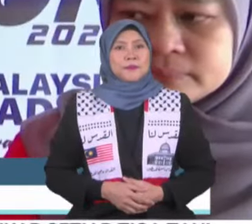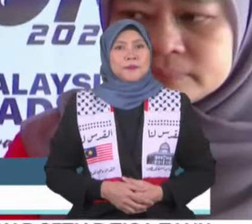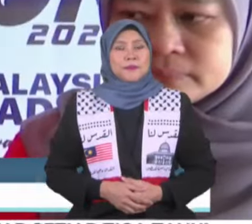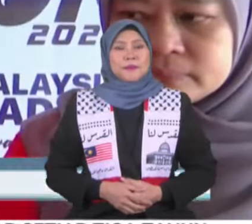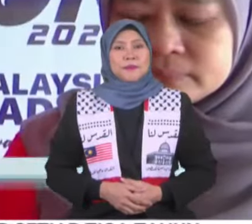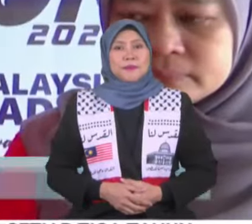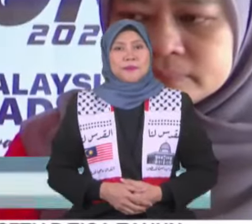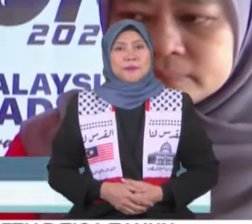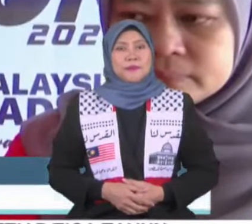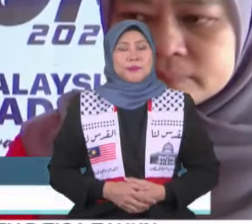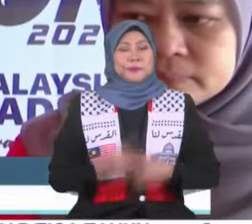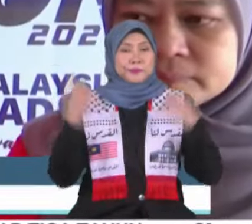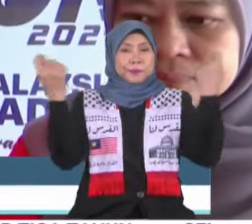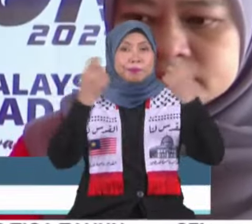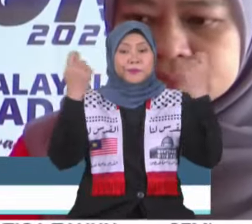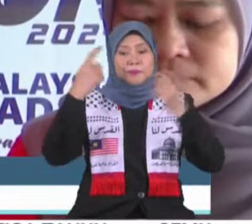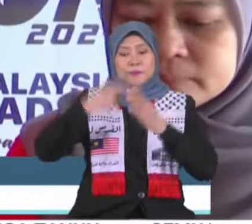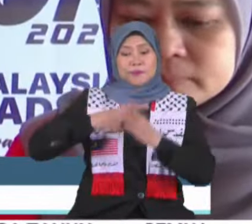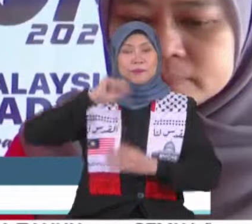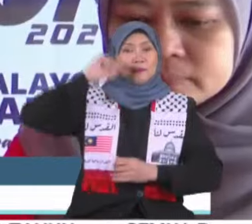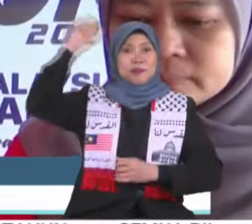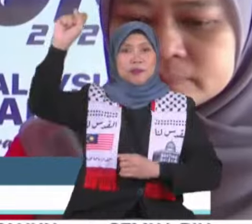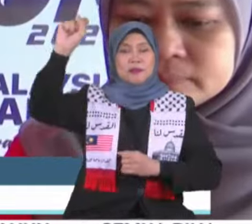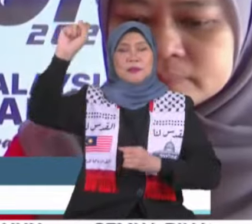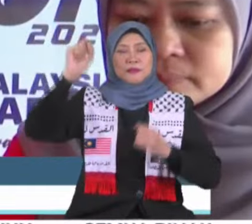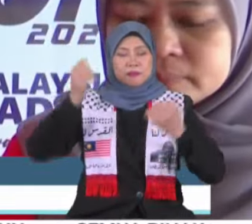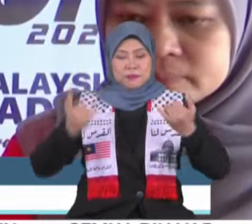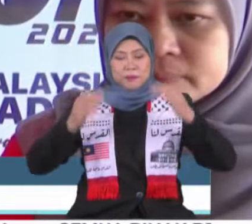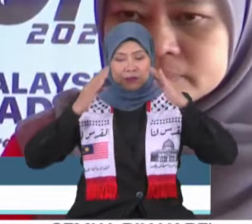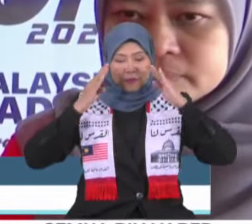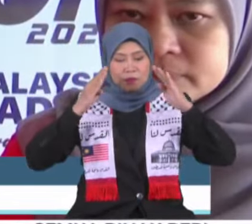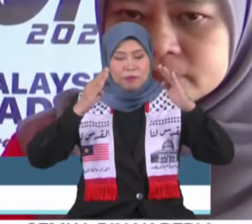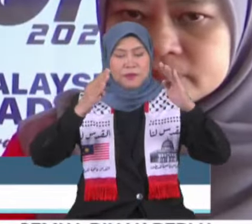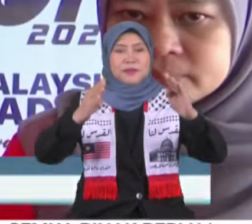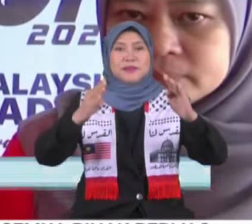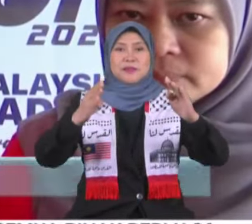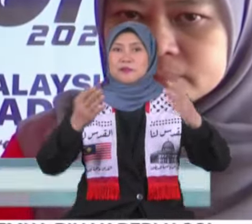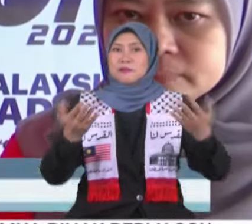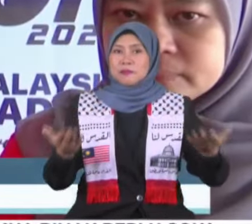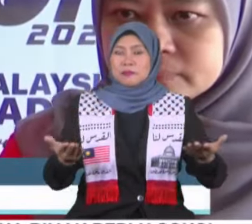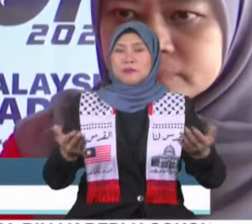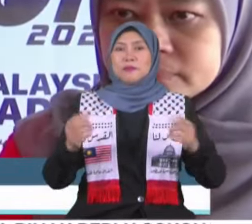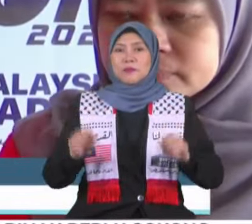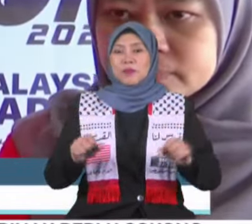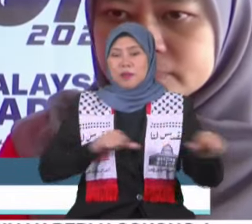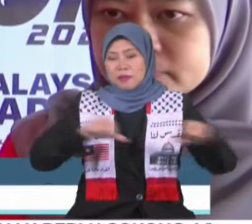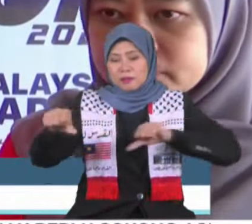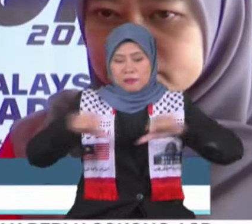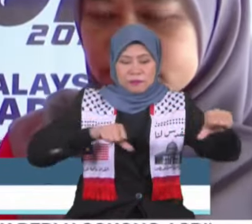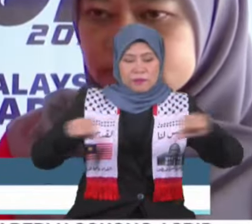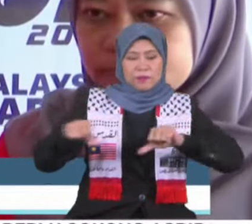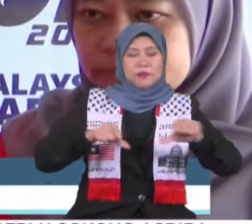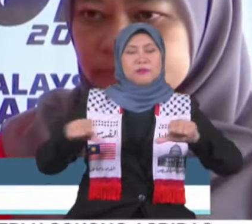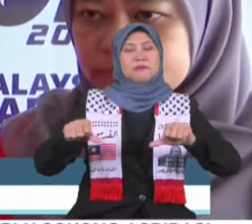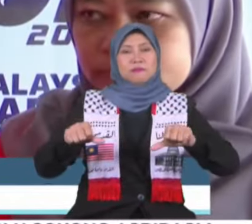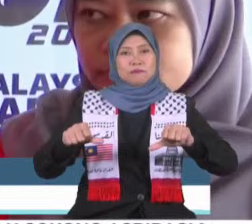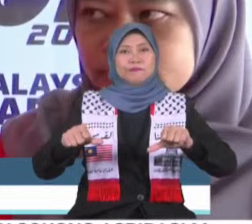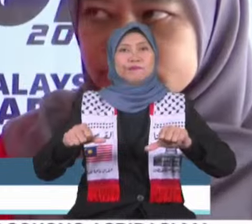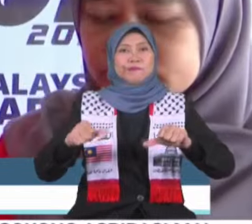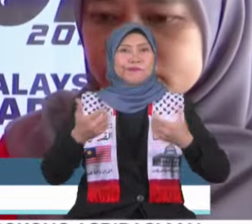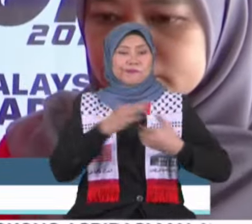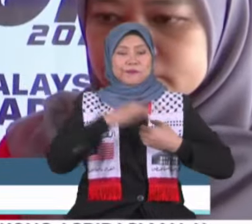Sempena dengan bulan kemerdekaan ini, kita telah memfokuskan untuk kita menyemarakkan lagi aktiviti